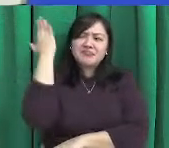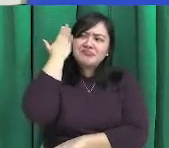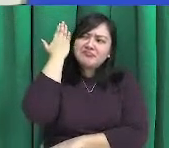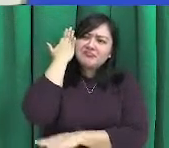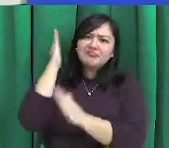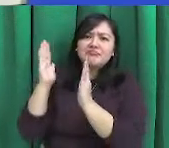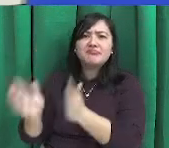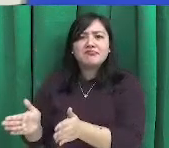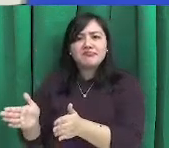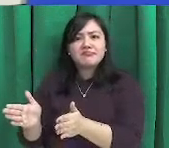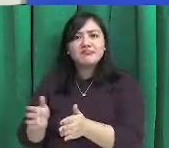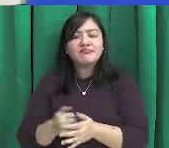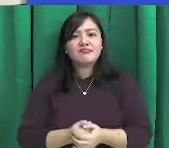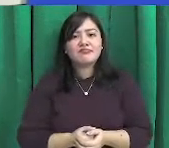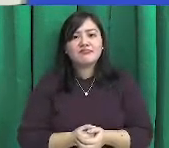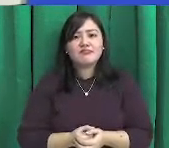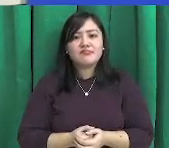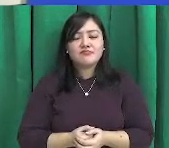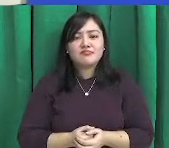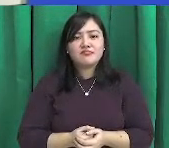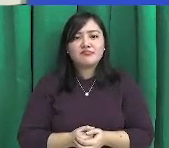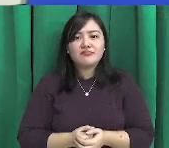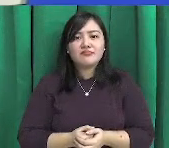pinaniniwalaan pa natin yan. Kaysa sa mga